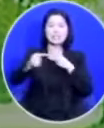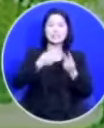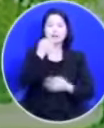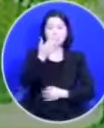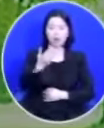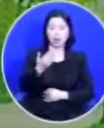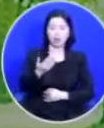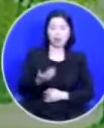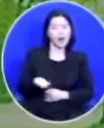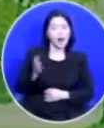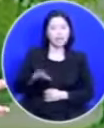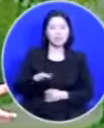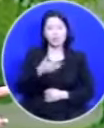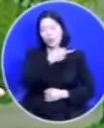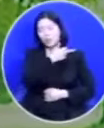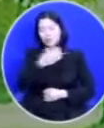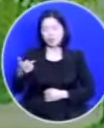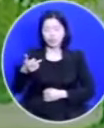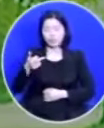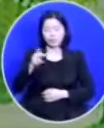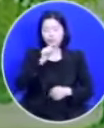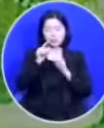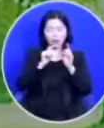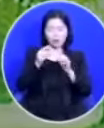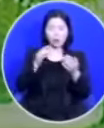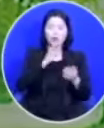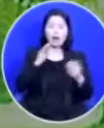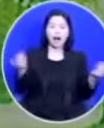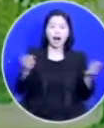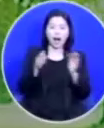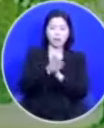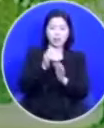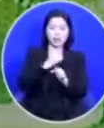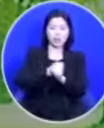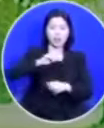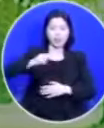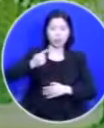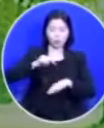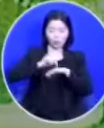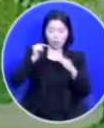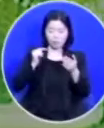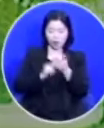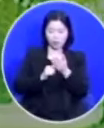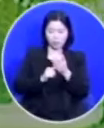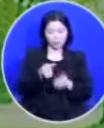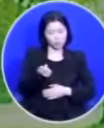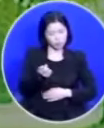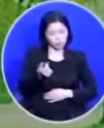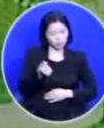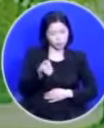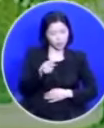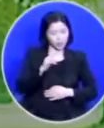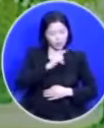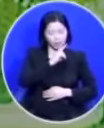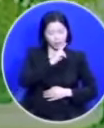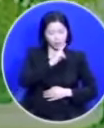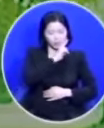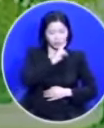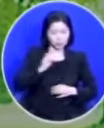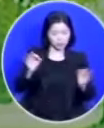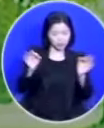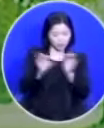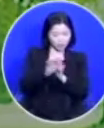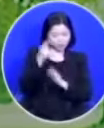그렇게 큰 소리로 아멘 한다 그래서 마음에 일만에 의심이 사라져 있느냐 그건 아니더라고요